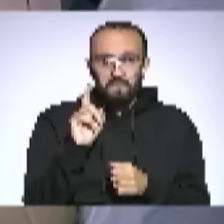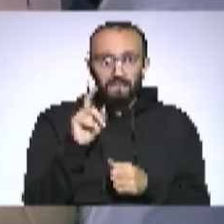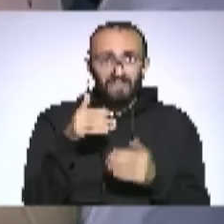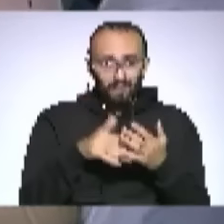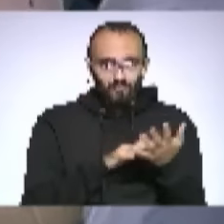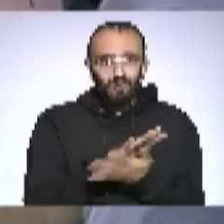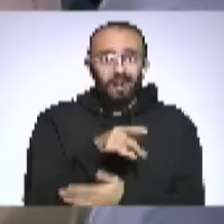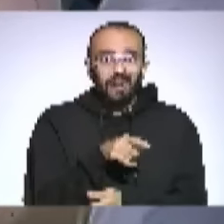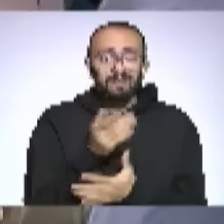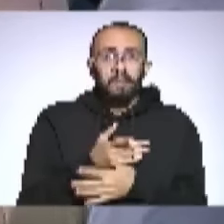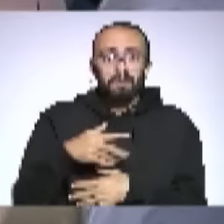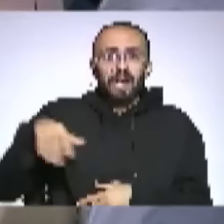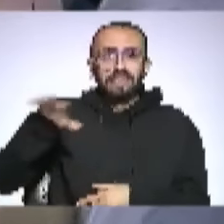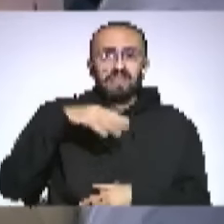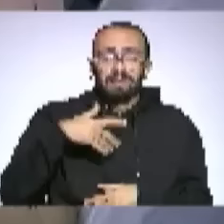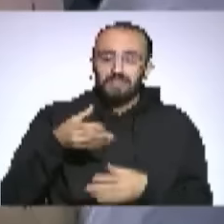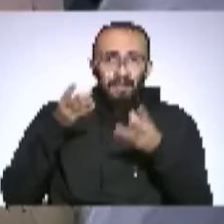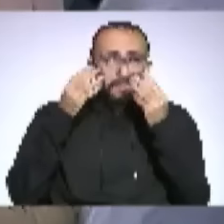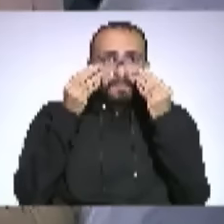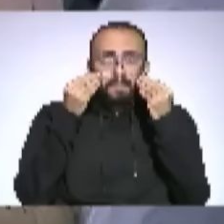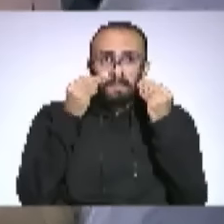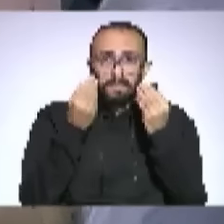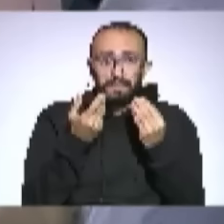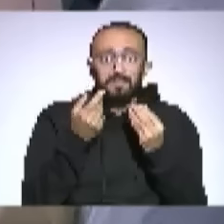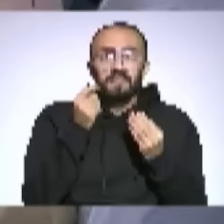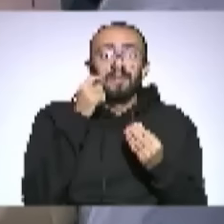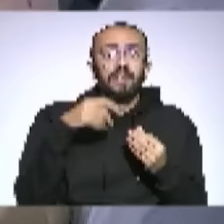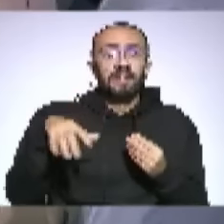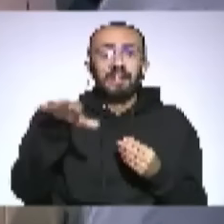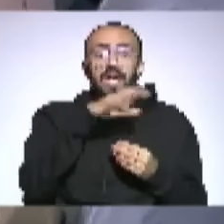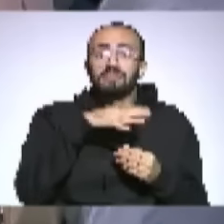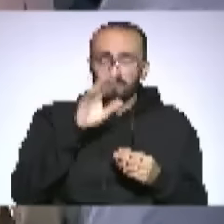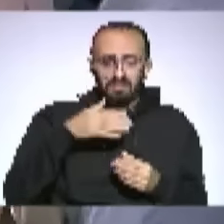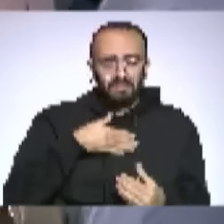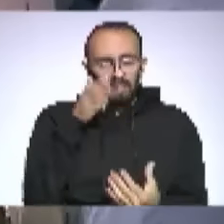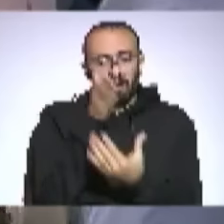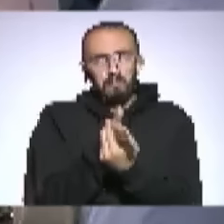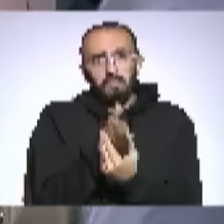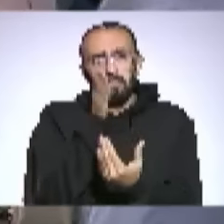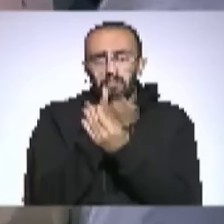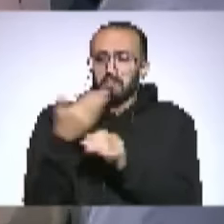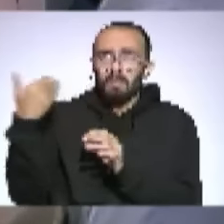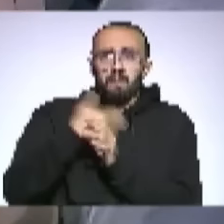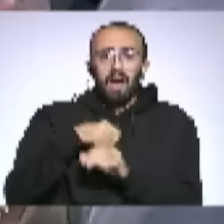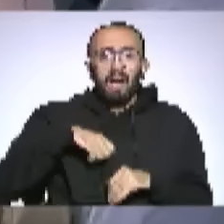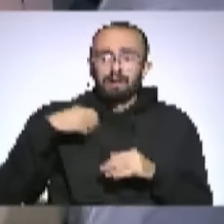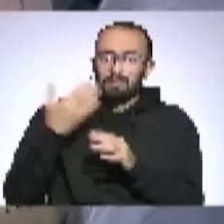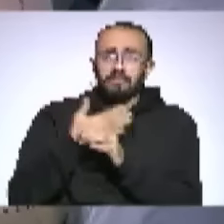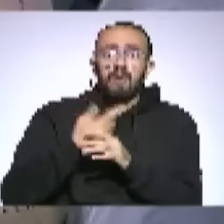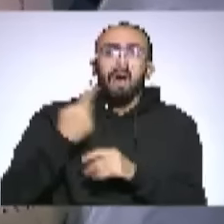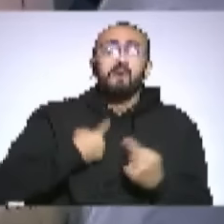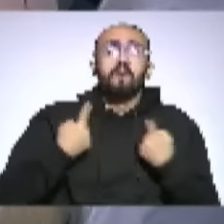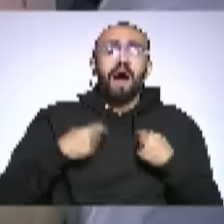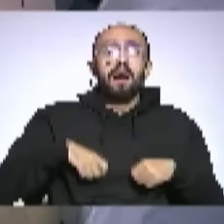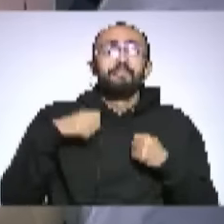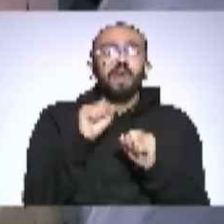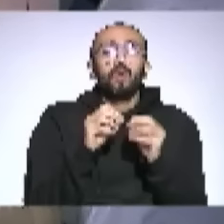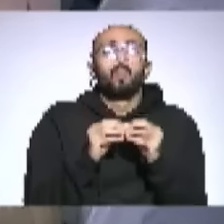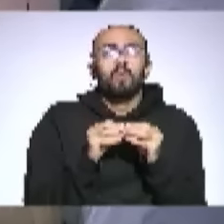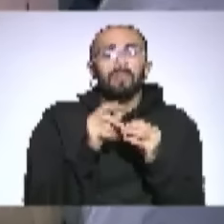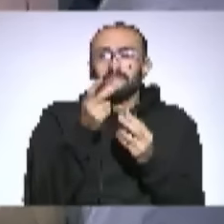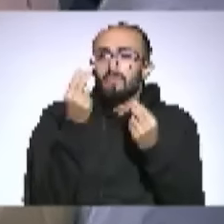بينهم مشاكل ناس ثانيه ممكن تدي لنفسها الحق انها تتدخل في تفاصيل حياتك وتملي عليك شكل حياتك انت